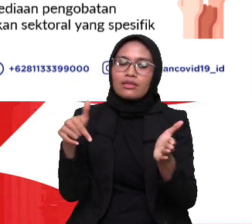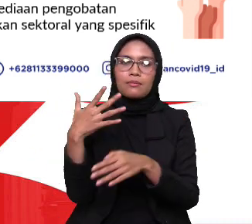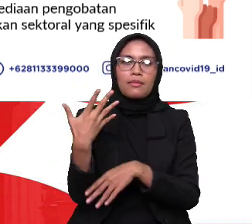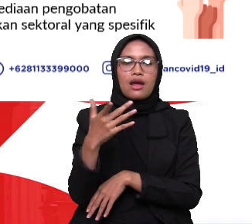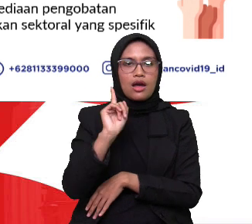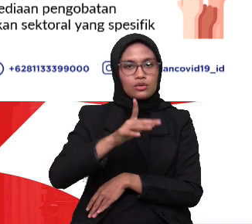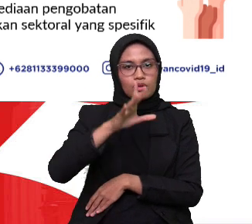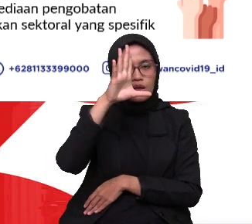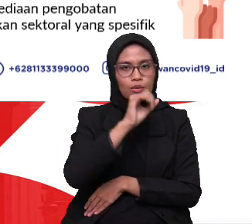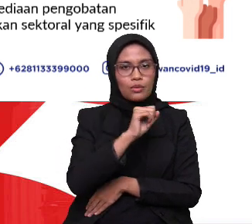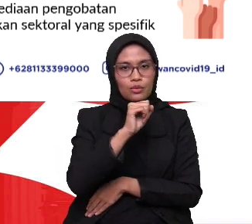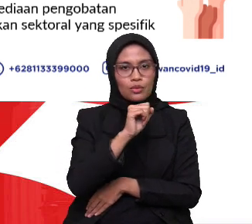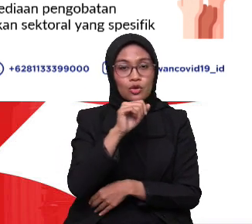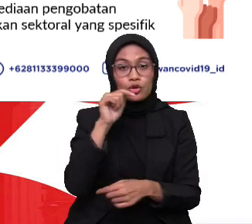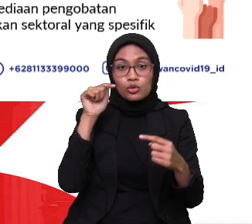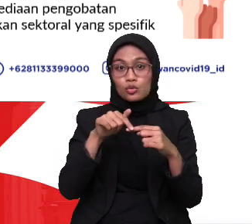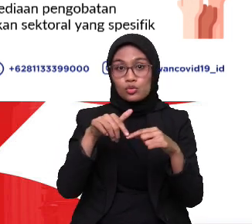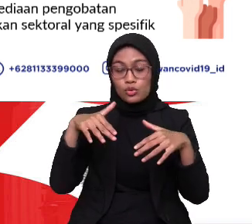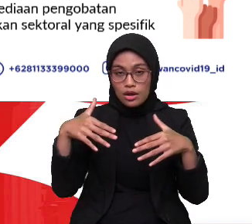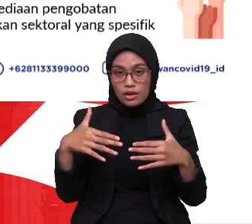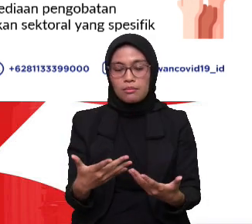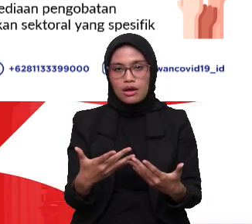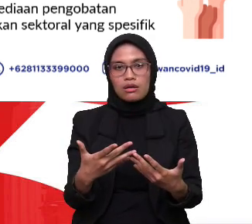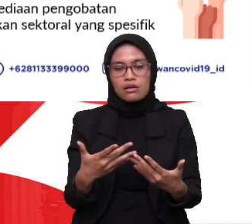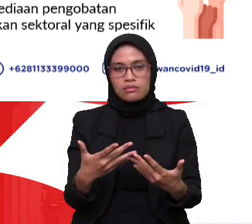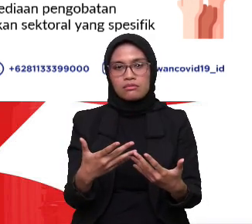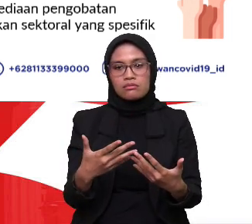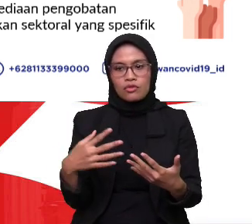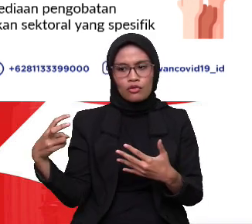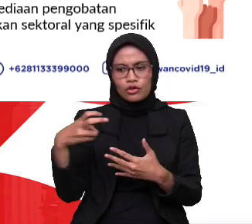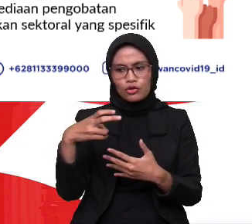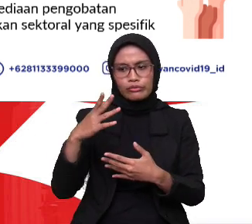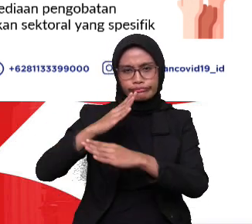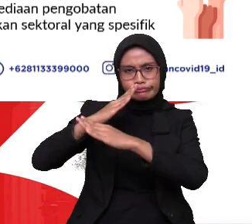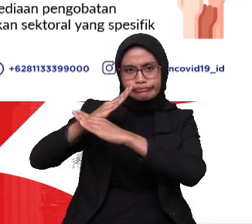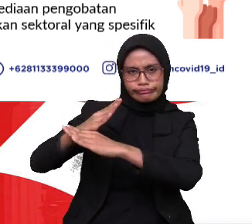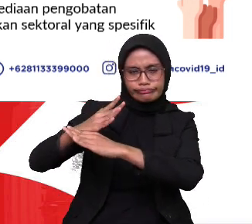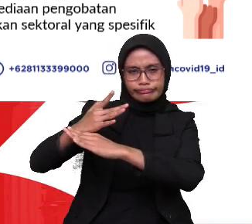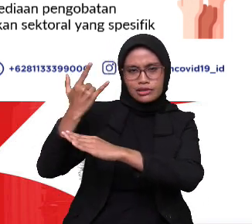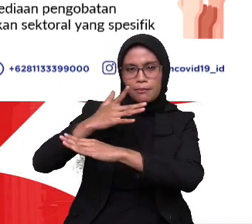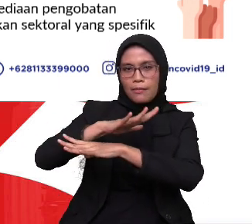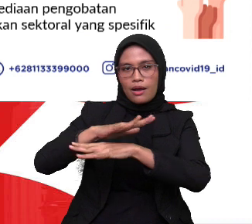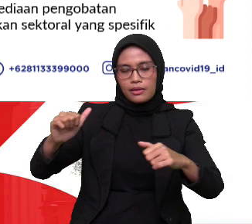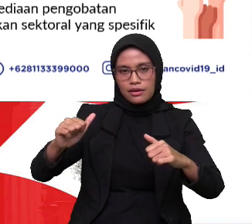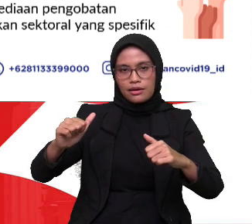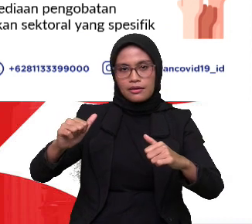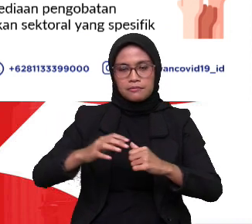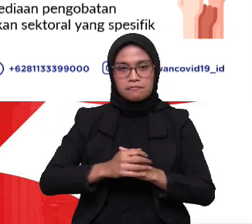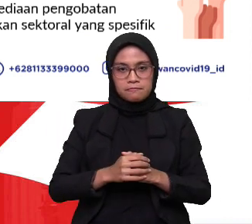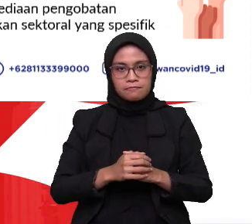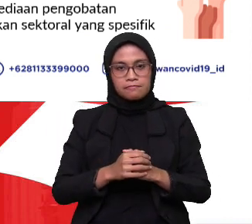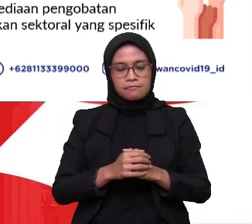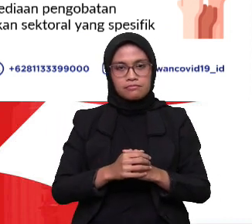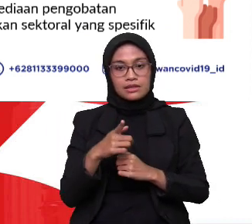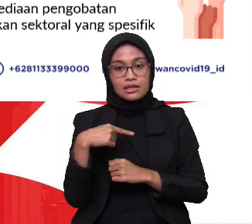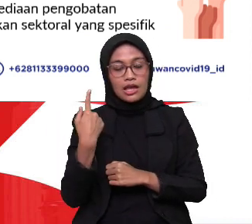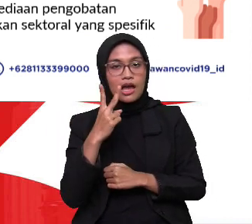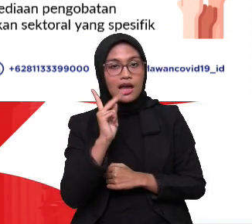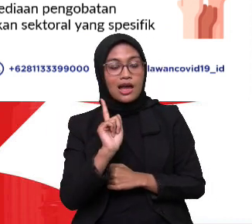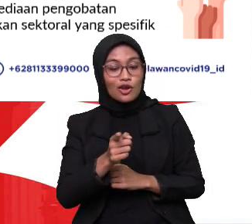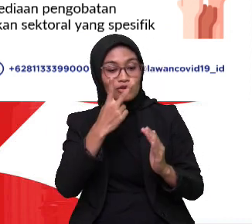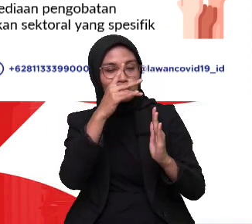mempertebal lapisan proteksi dari berbagai ancaman penularan kita sepatutnya banyak melakukan refleksi